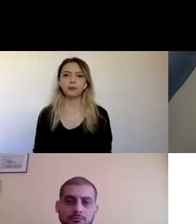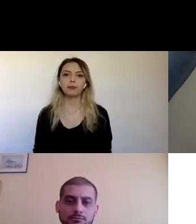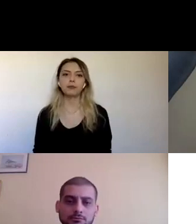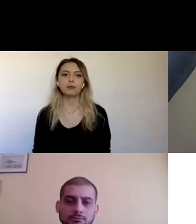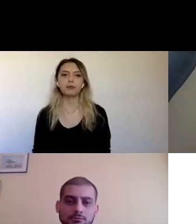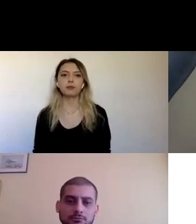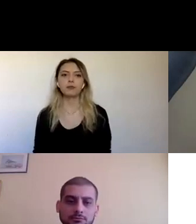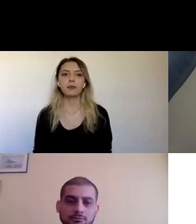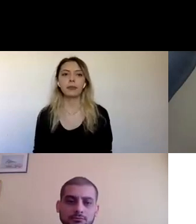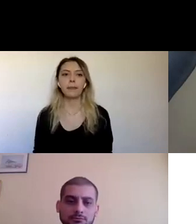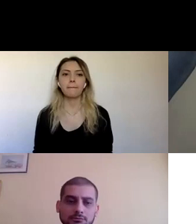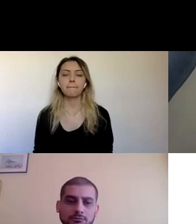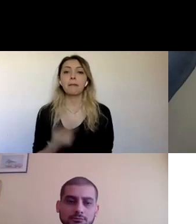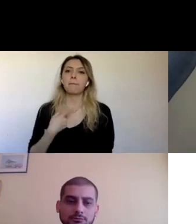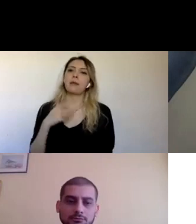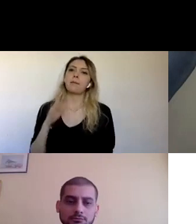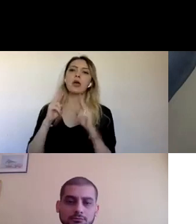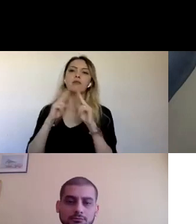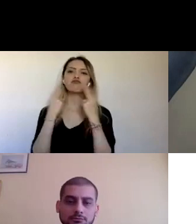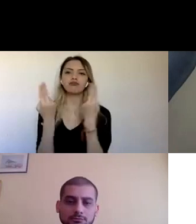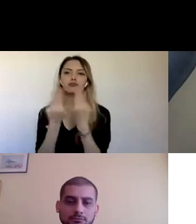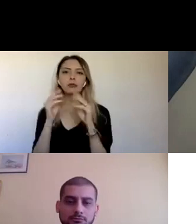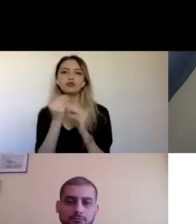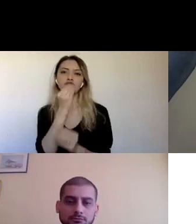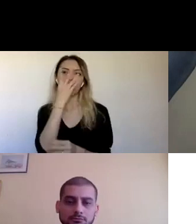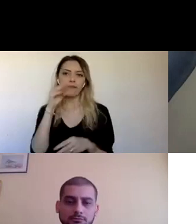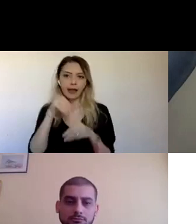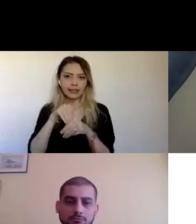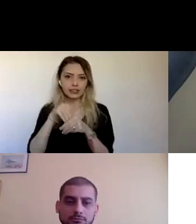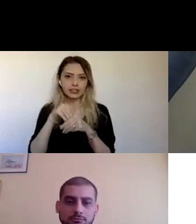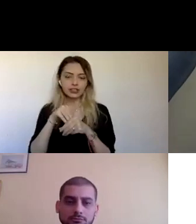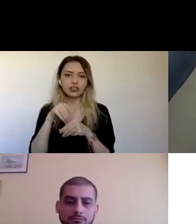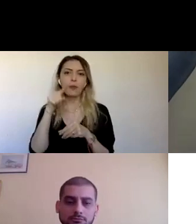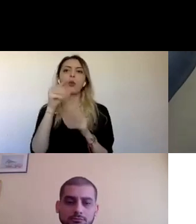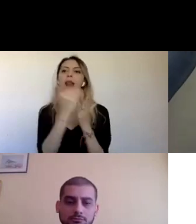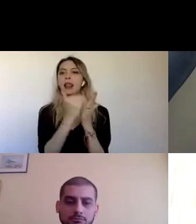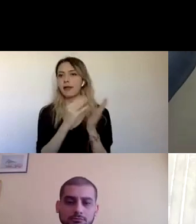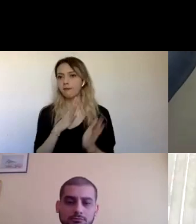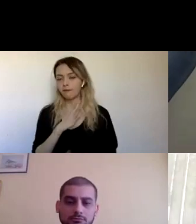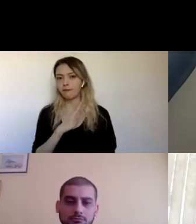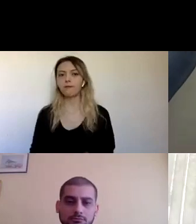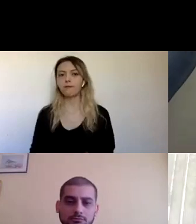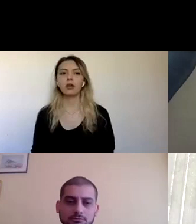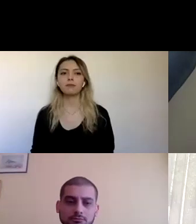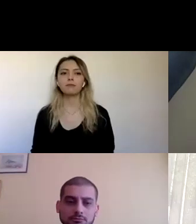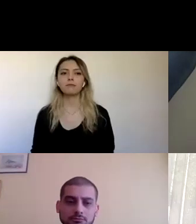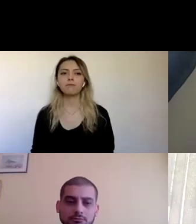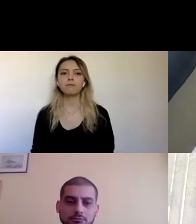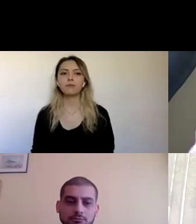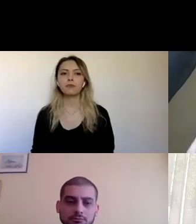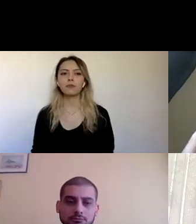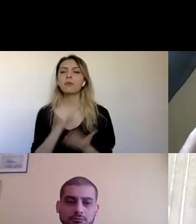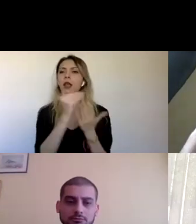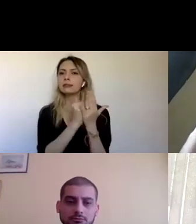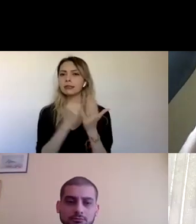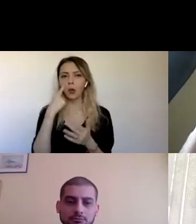mesela çevre konusunda bir listem var yine Feedly'de. bu alana eklediğim bir takım web siteleri var işte. Bu alanda